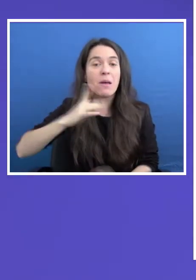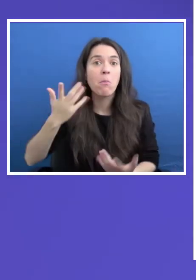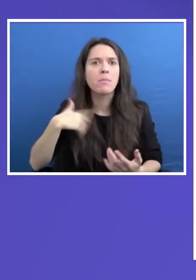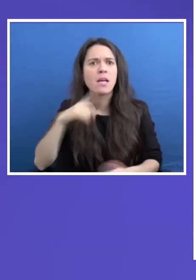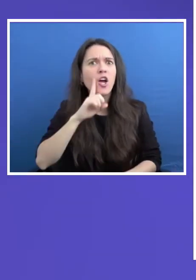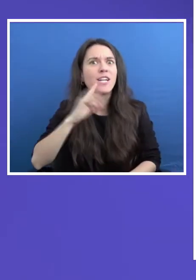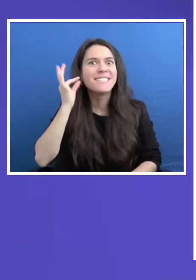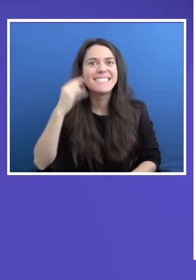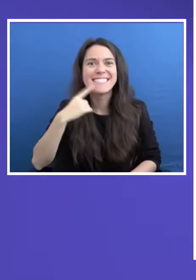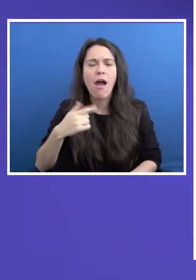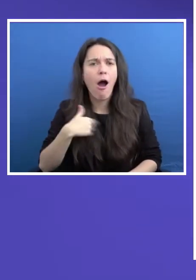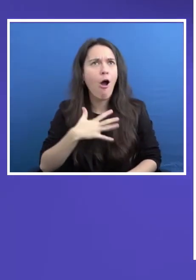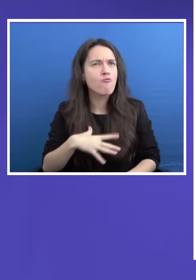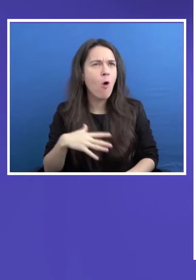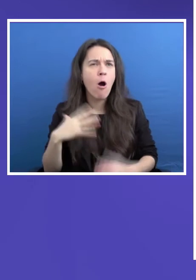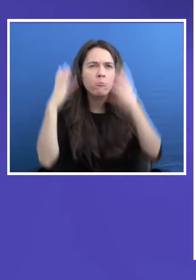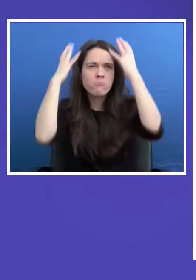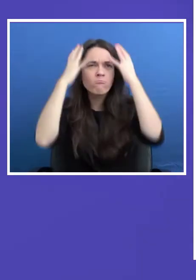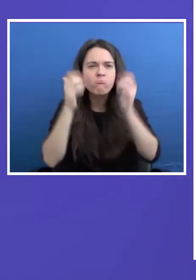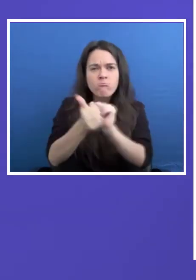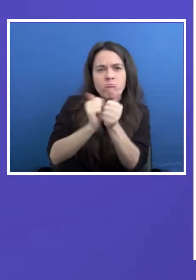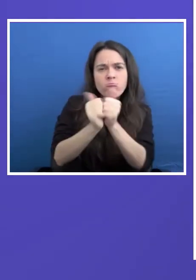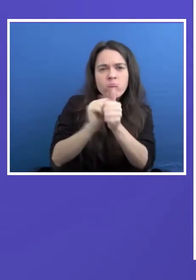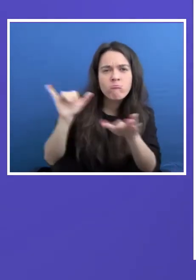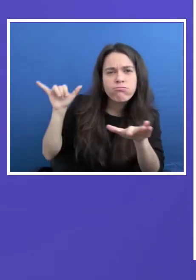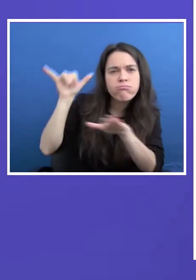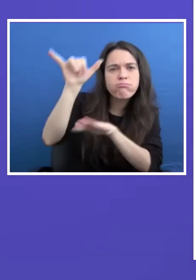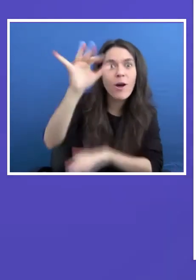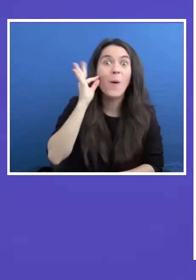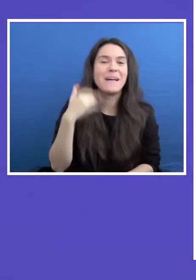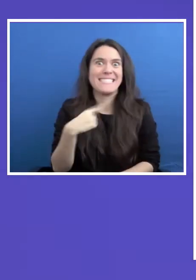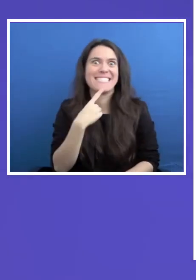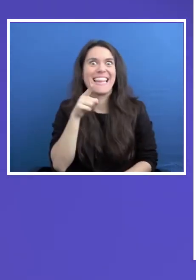تكون موجوده فيها. لكن دلوقتي المراه المصريه بقت موجوده في كل